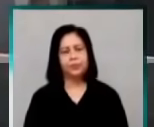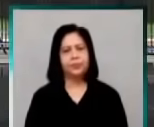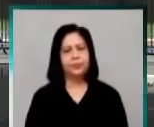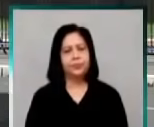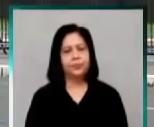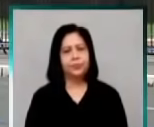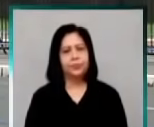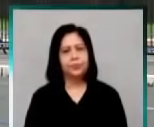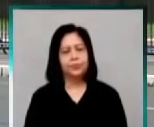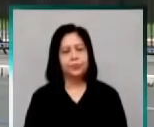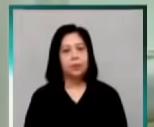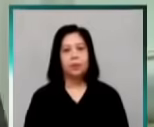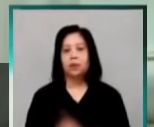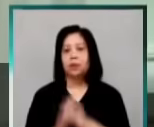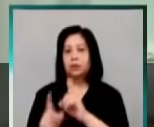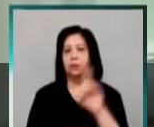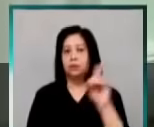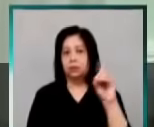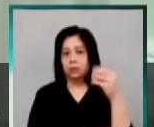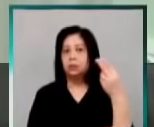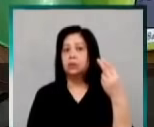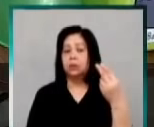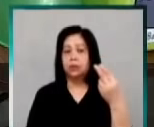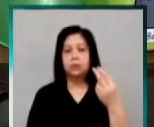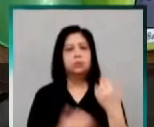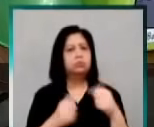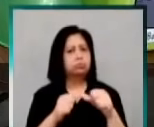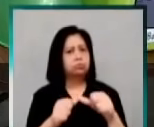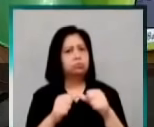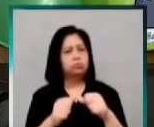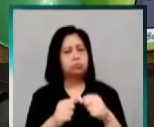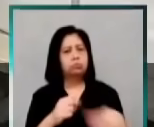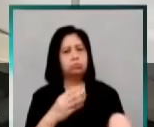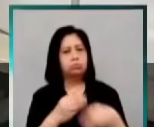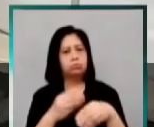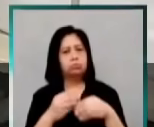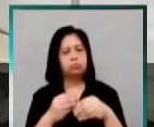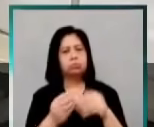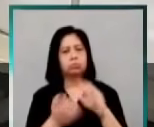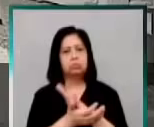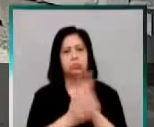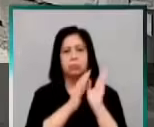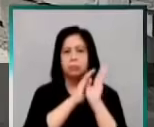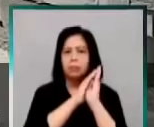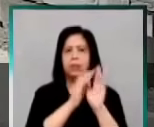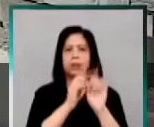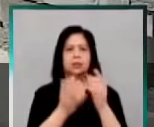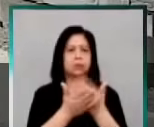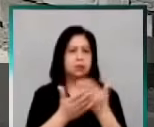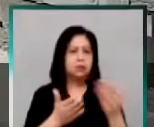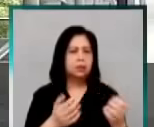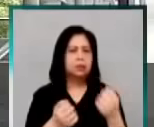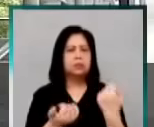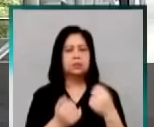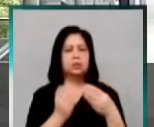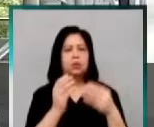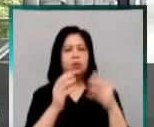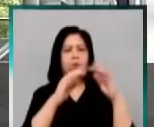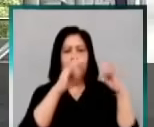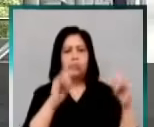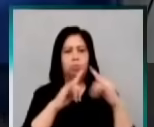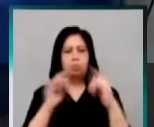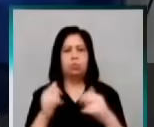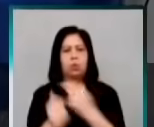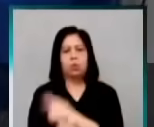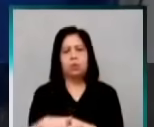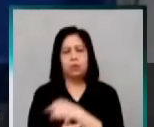Sagot naman ng Department of Health, tuloy-tuloy ang pagdaragdag ng COVID beds, mga gamit at modular hospital. Humihingi na rin daw sila